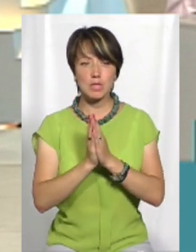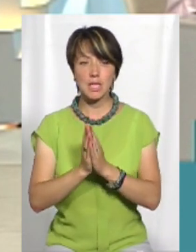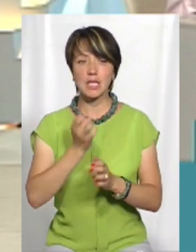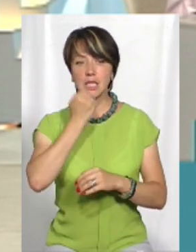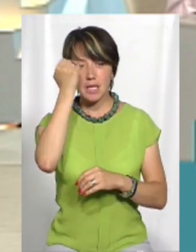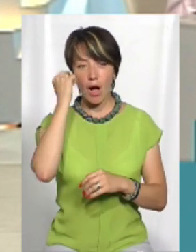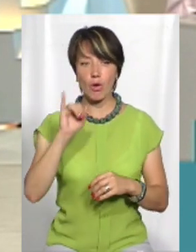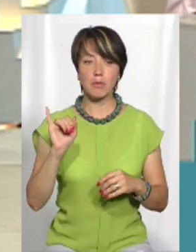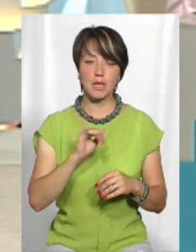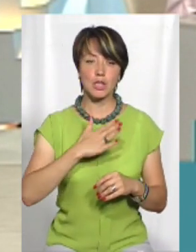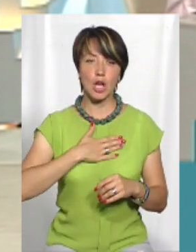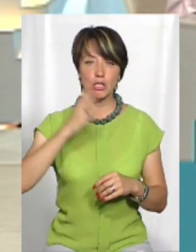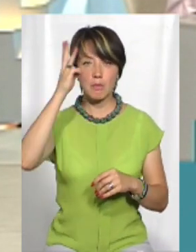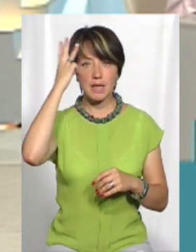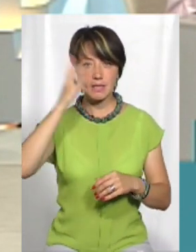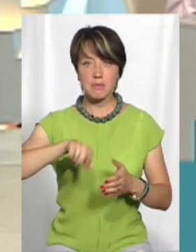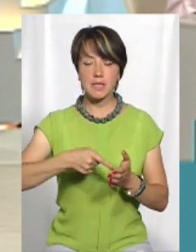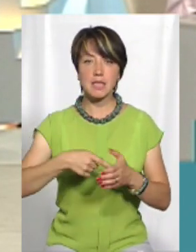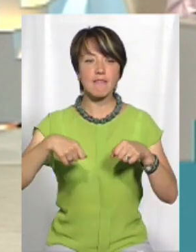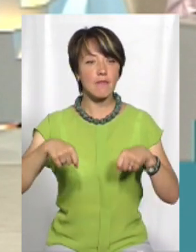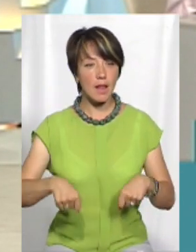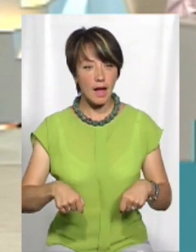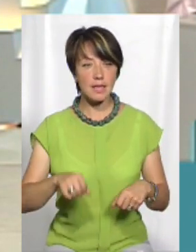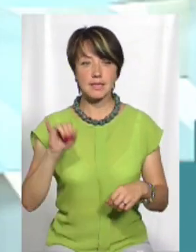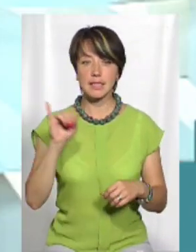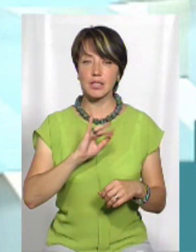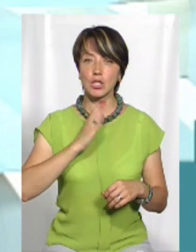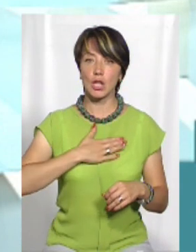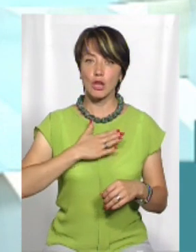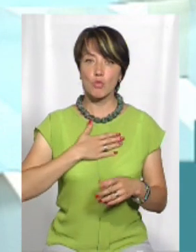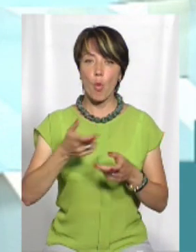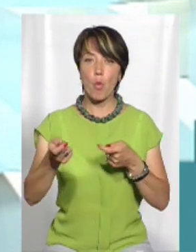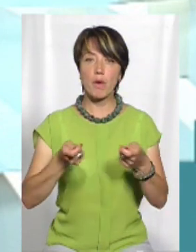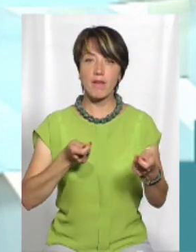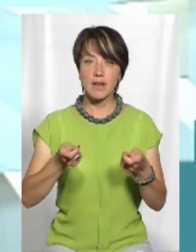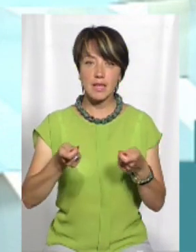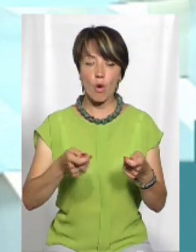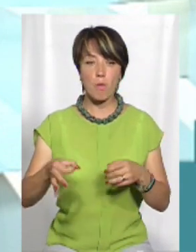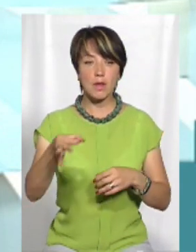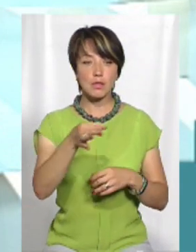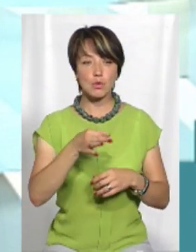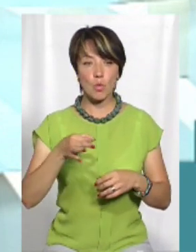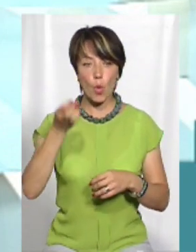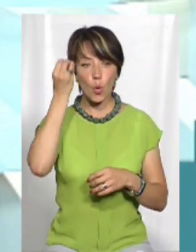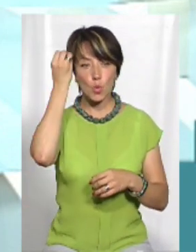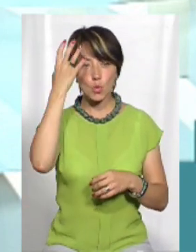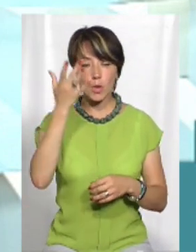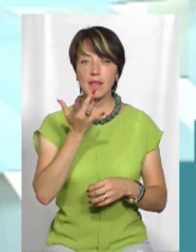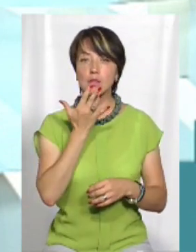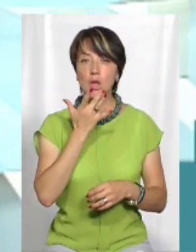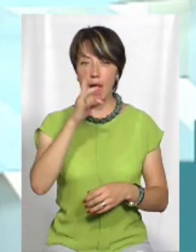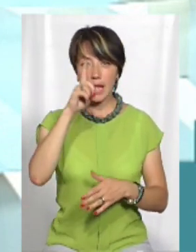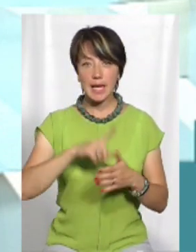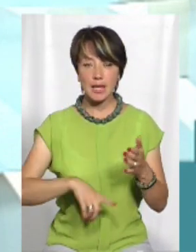дуже дякуємо і нашій Хмельницькій міській владі, і нашому управлінні, нашому обласному управлінню культури,